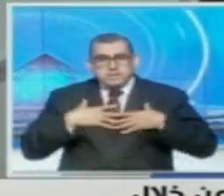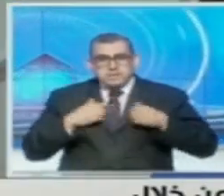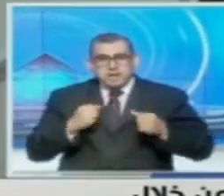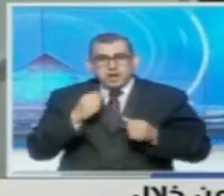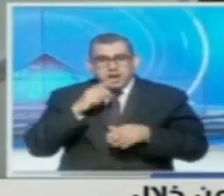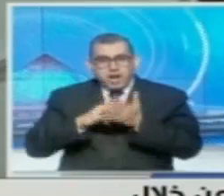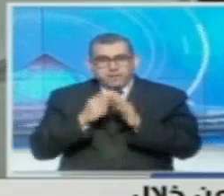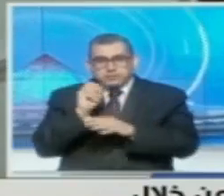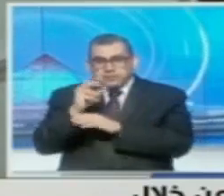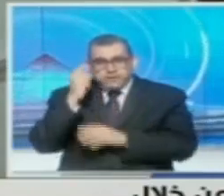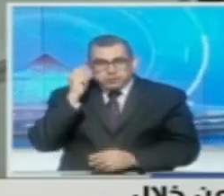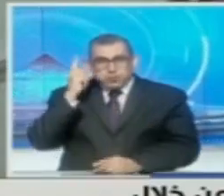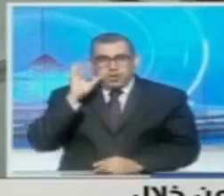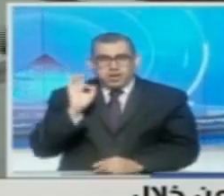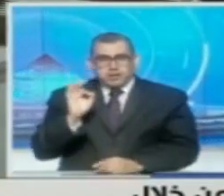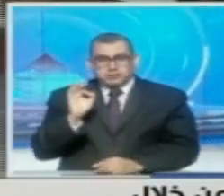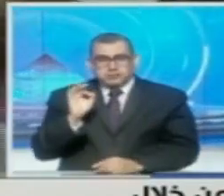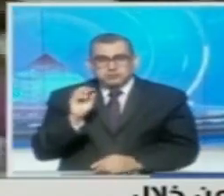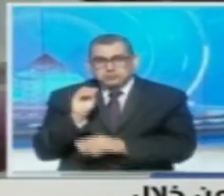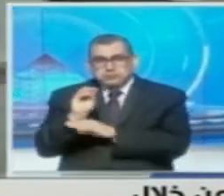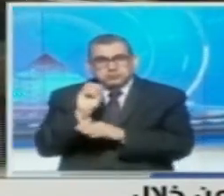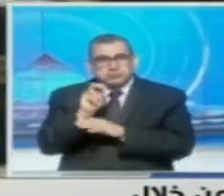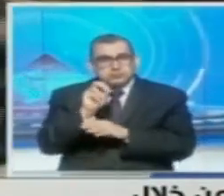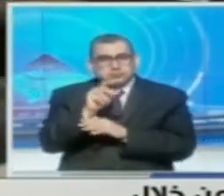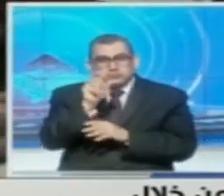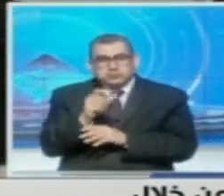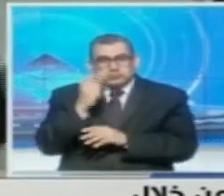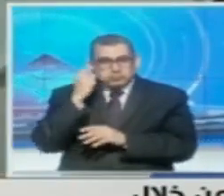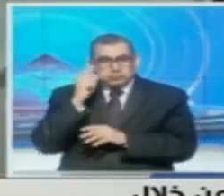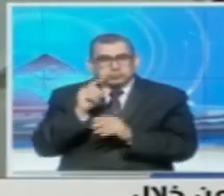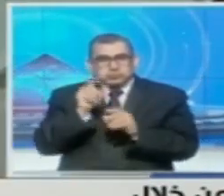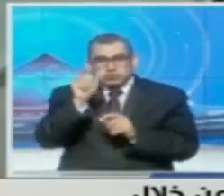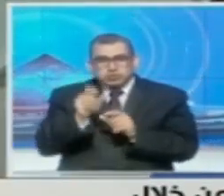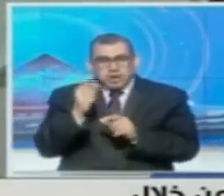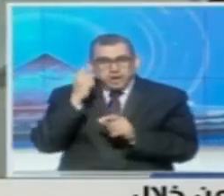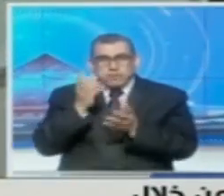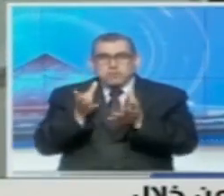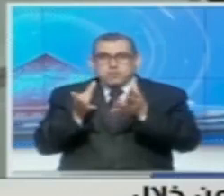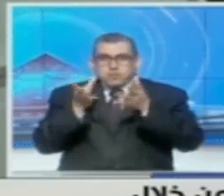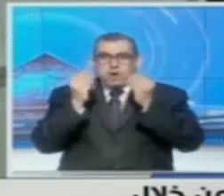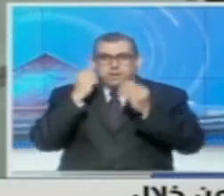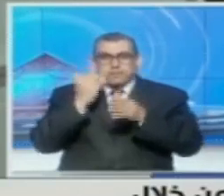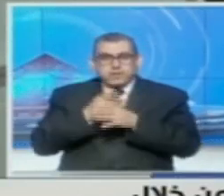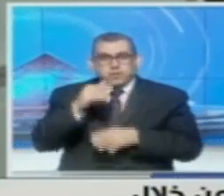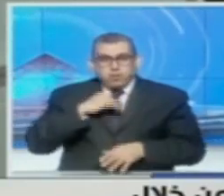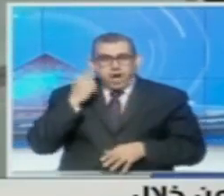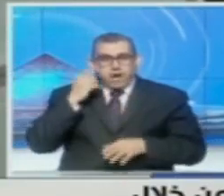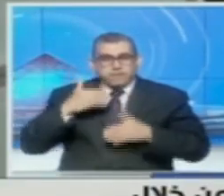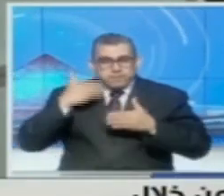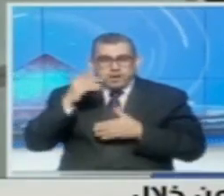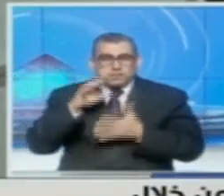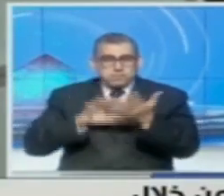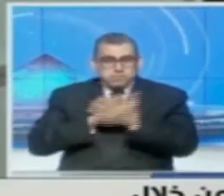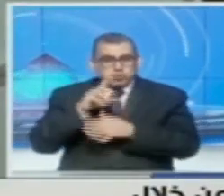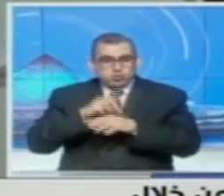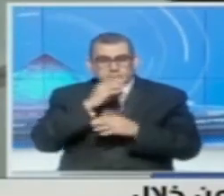ورسائل توعويه بديها للمواطن من خلالها بقدر ان انا امنع عنه امراض ومشاكل كتيره